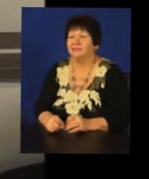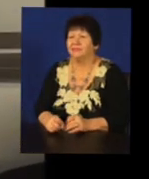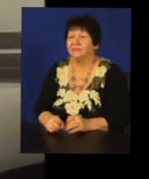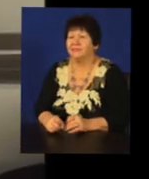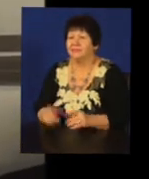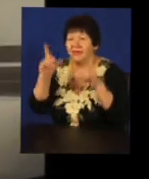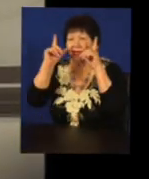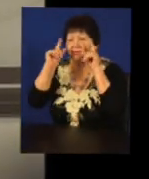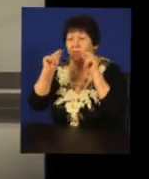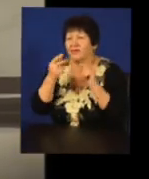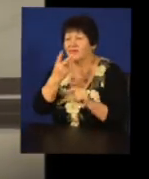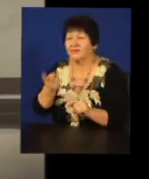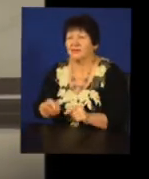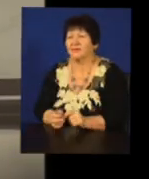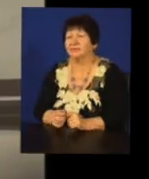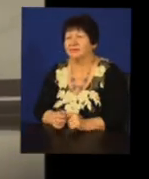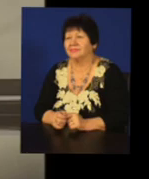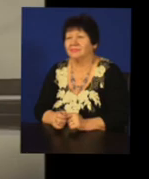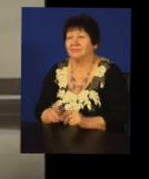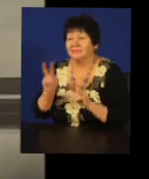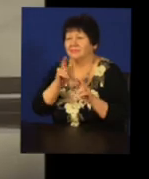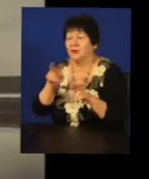închid și ochii, se ved că ochii sunt închiși și o să mă uit la voi.